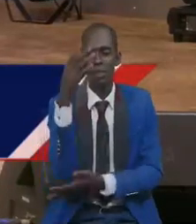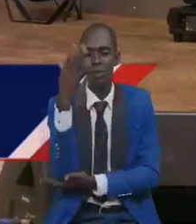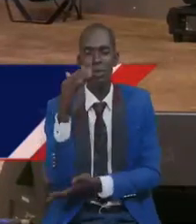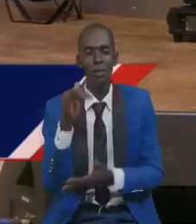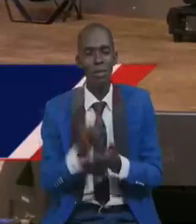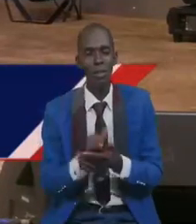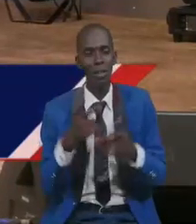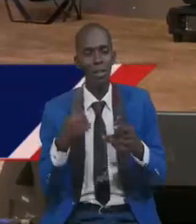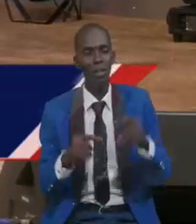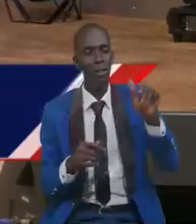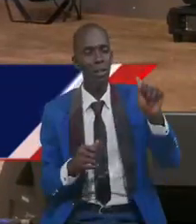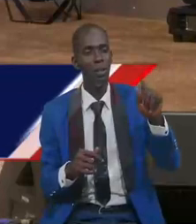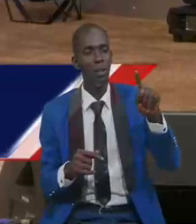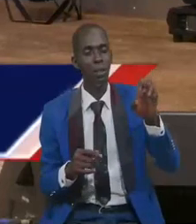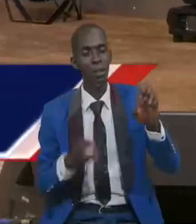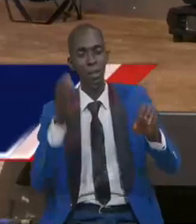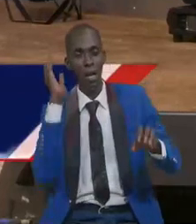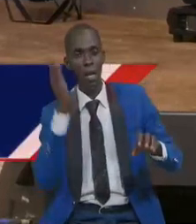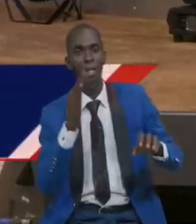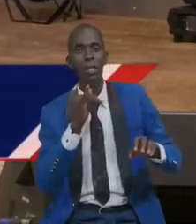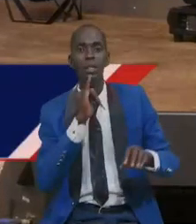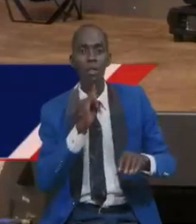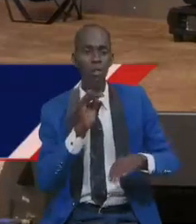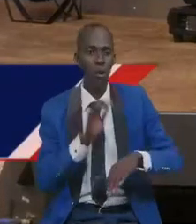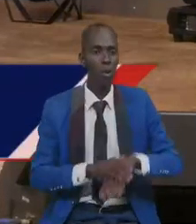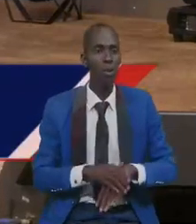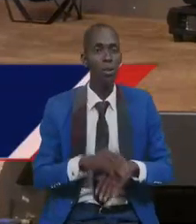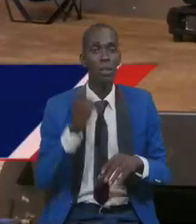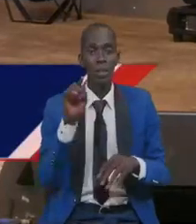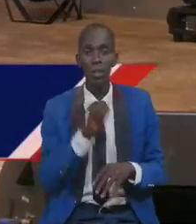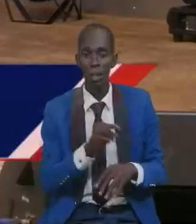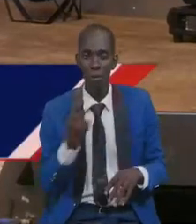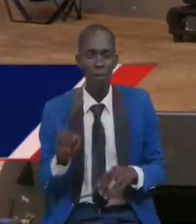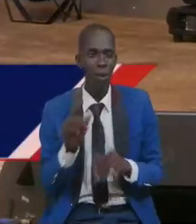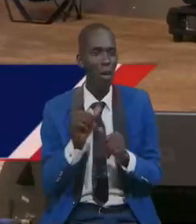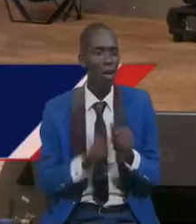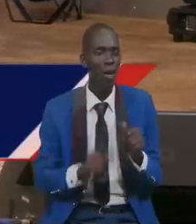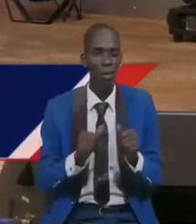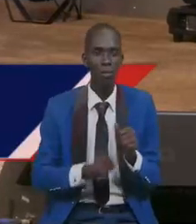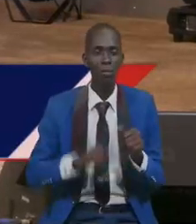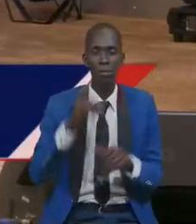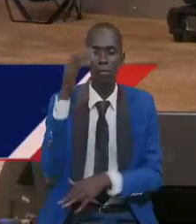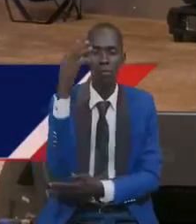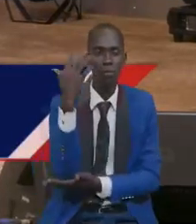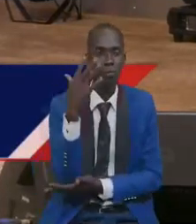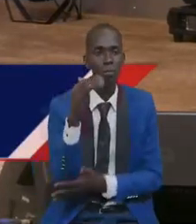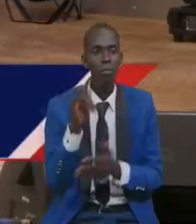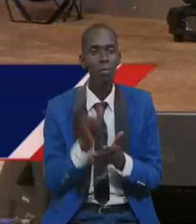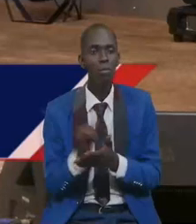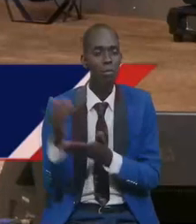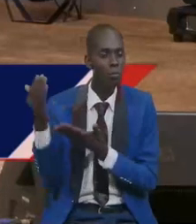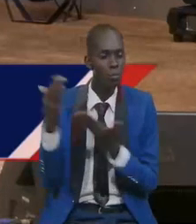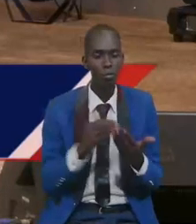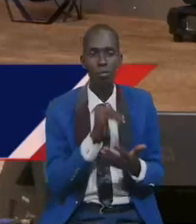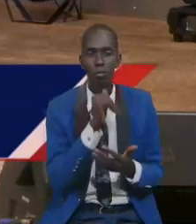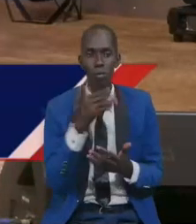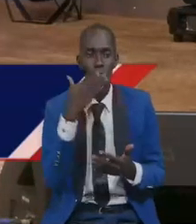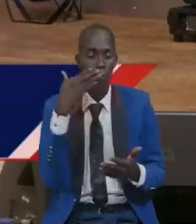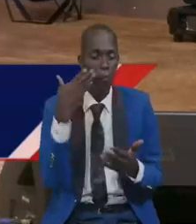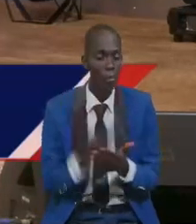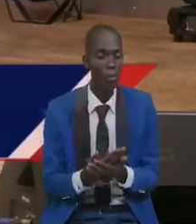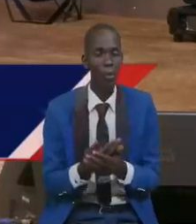terre qui sont orgueilleux, il dit, la cognée est mise à la racine des arbres. Tout arbre donc qui ne produit pas de bons fruits